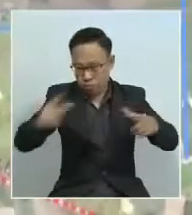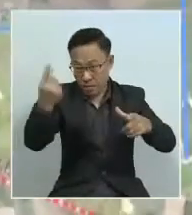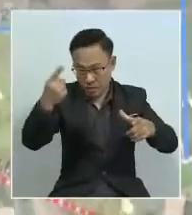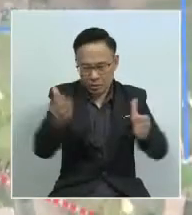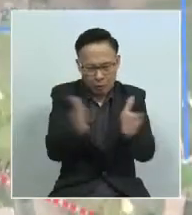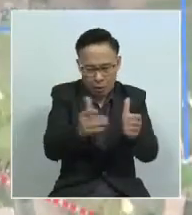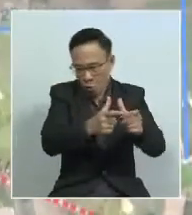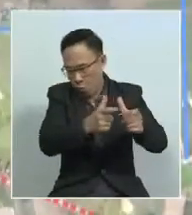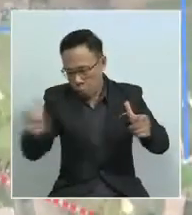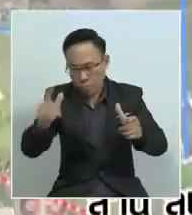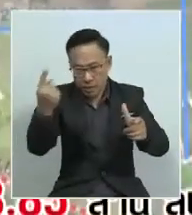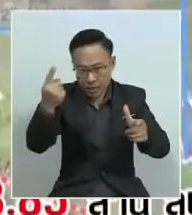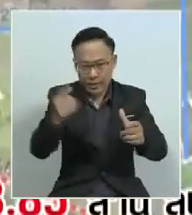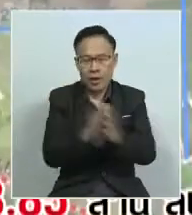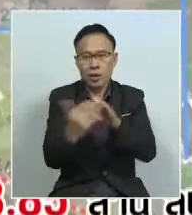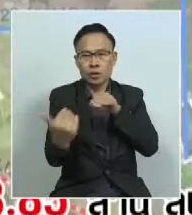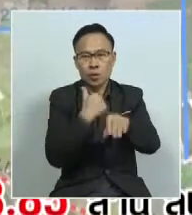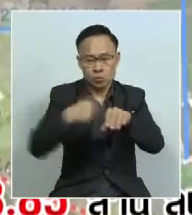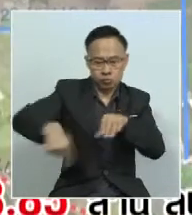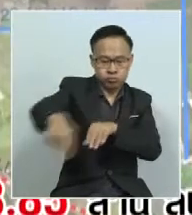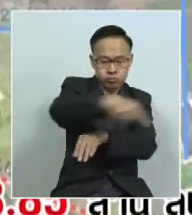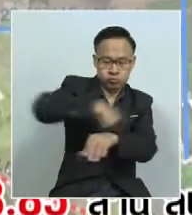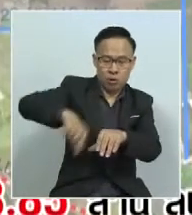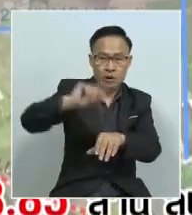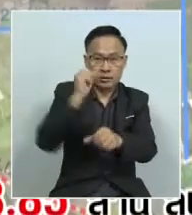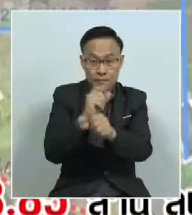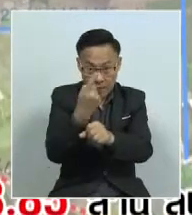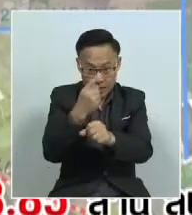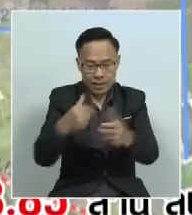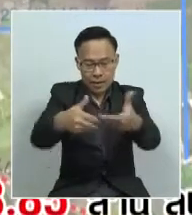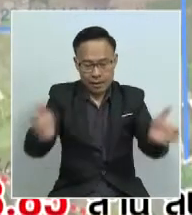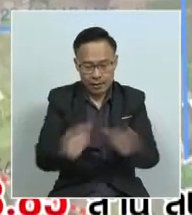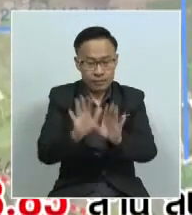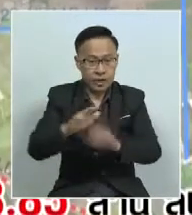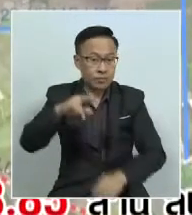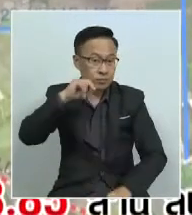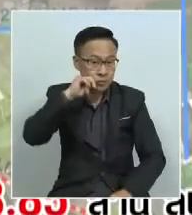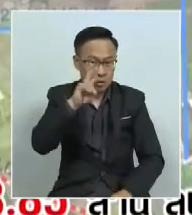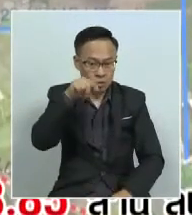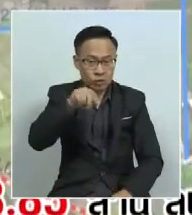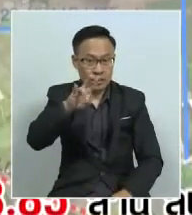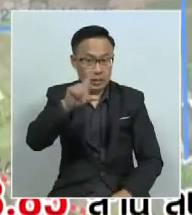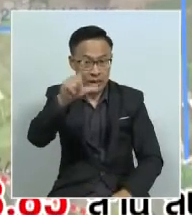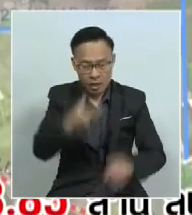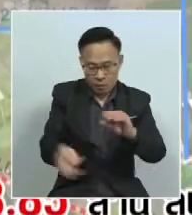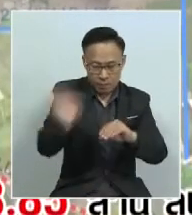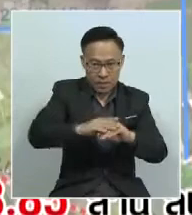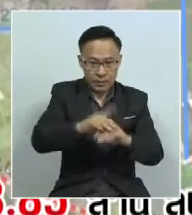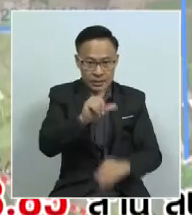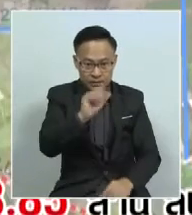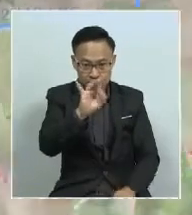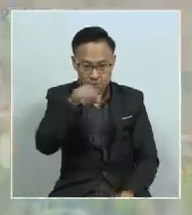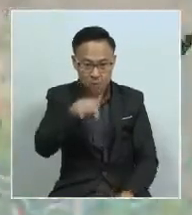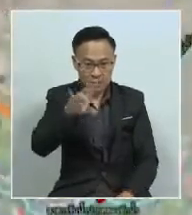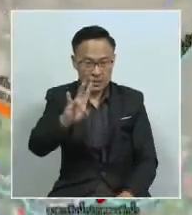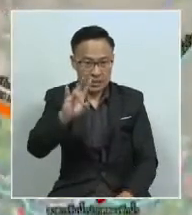และยกระดับถนนเดิมโดยรอบบึงเพิ่มความจุเก็บกักน้ำจาก 2.67 ล้านลูกบาศก์เมตรเป็น 28.85 ล้านลูกบาศก์เมตร